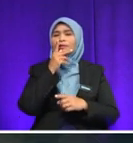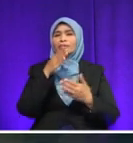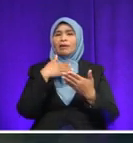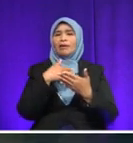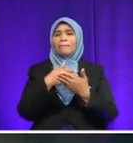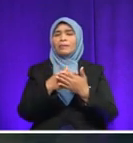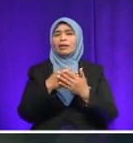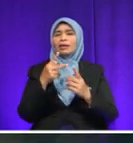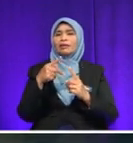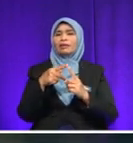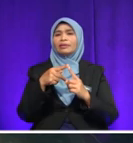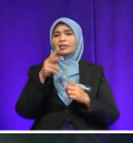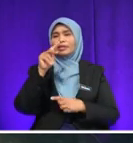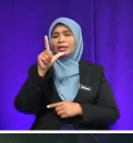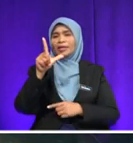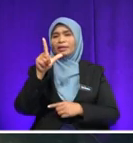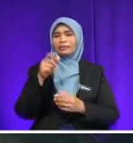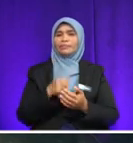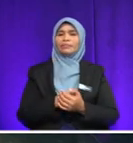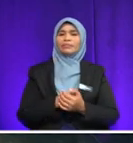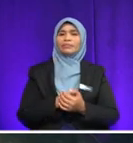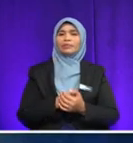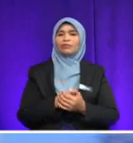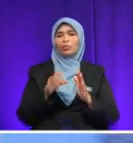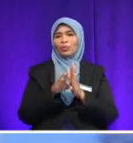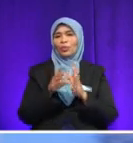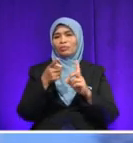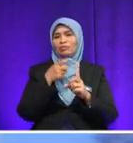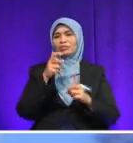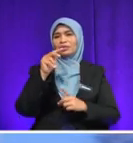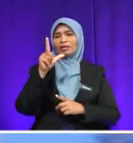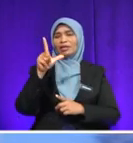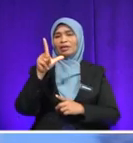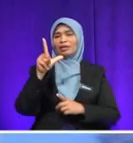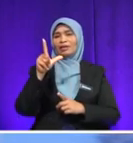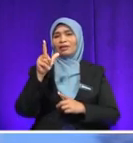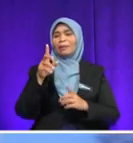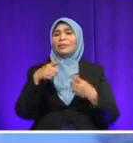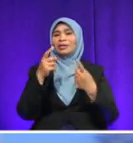ke Kuala lumpuh ini kan ataupun dari Kuala Lumpur enggak begitu Kendal dengan game-nya mungkin agak